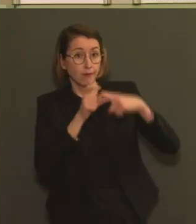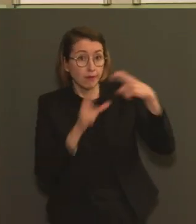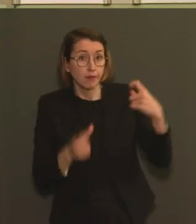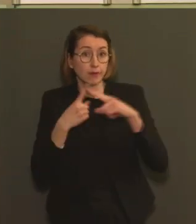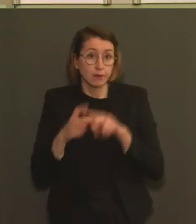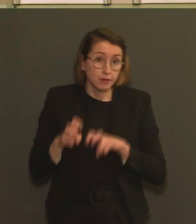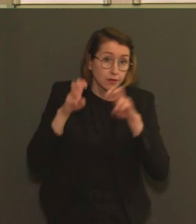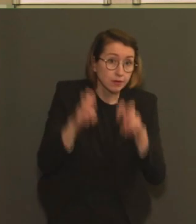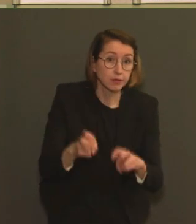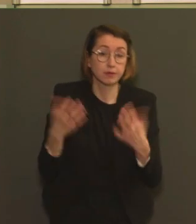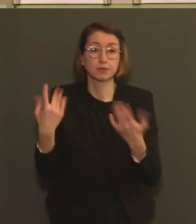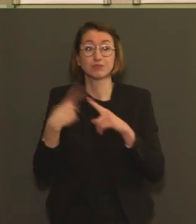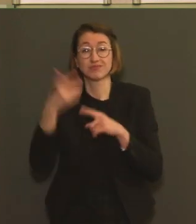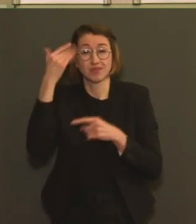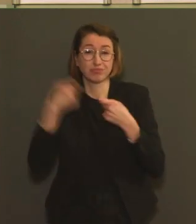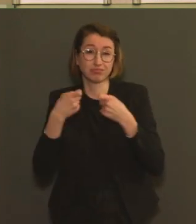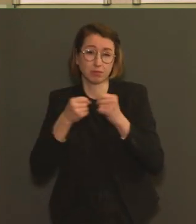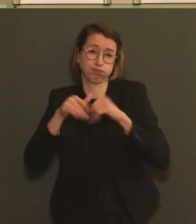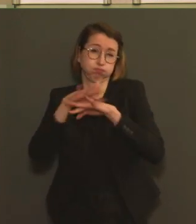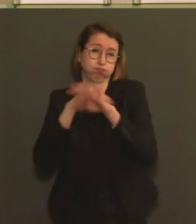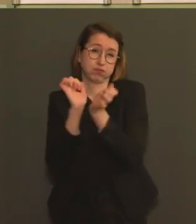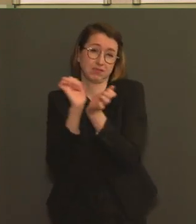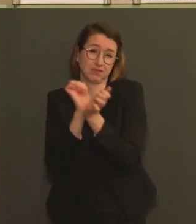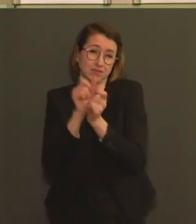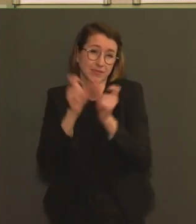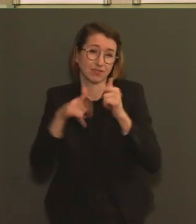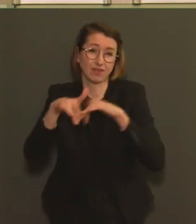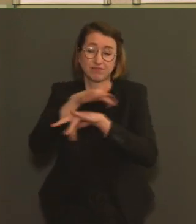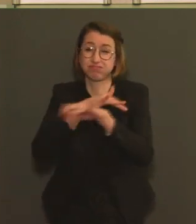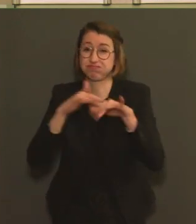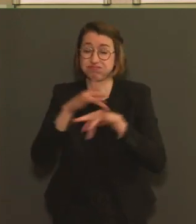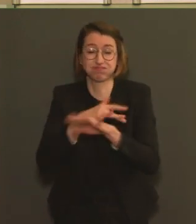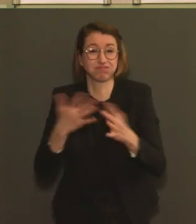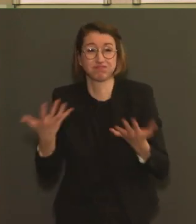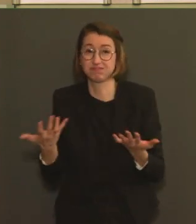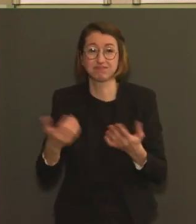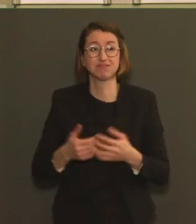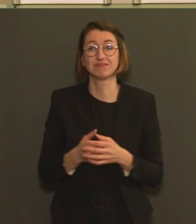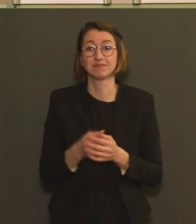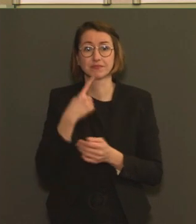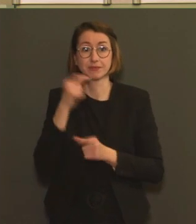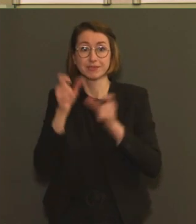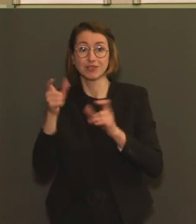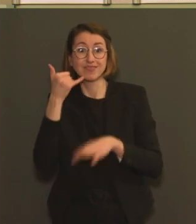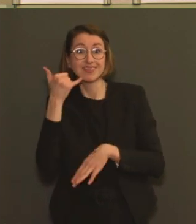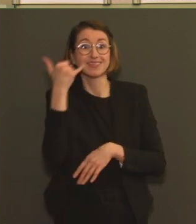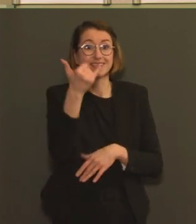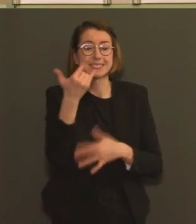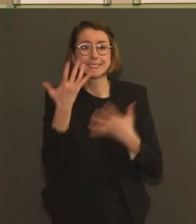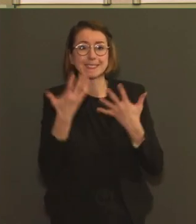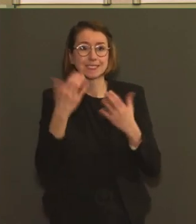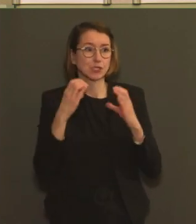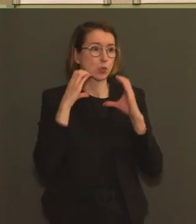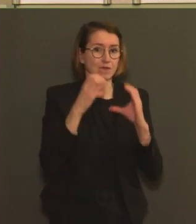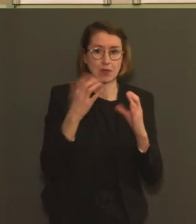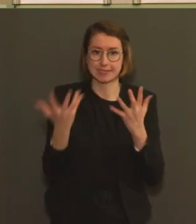de médecin traitant et donc n'a pas un relais potentiel auquel elle peut téléphoner en confiance facilement. C'est pourquoi les